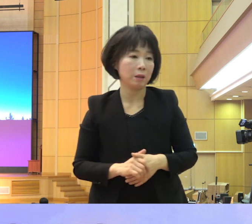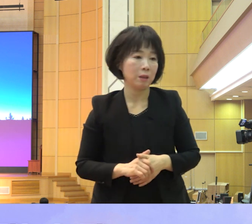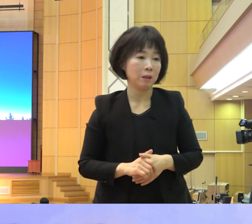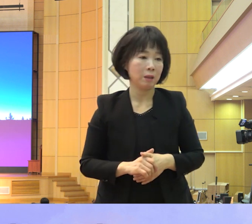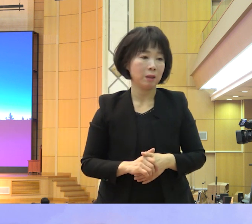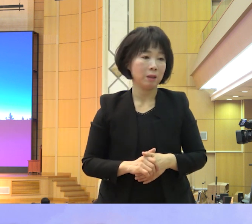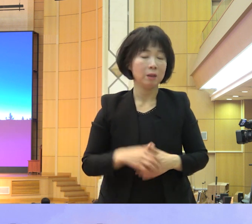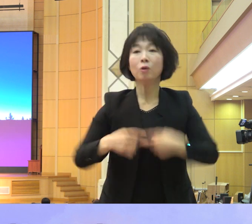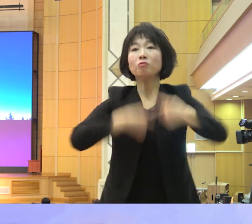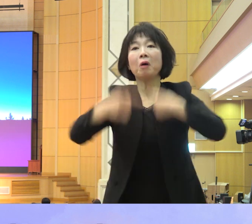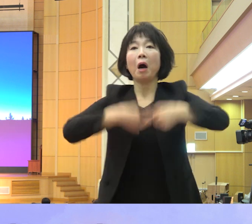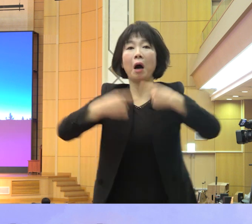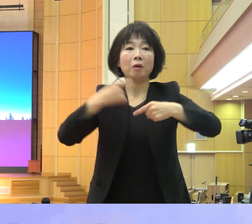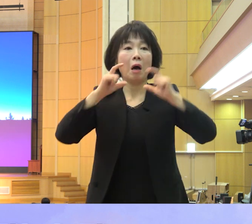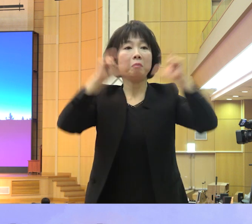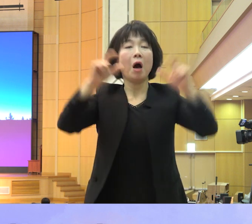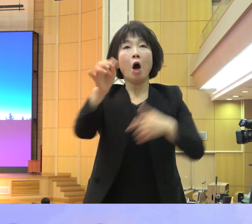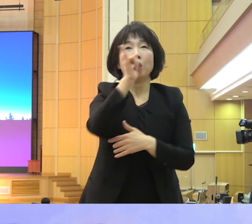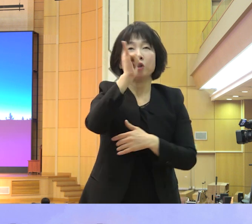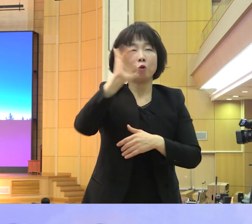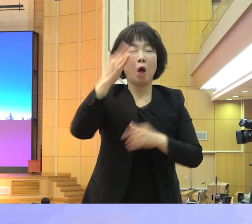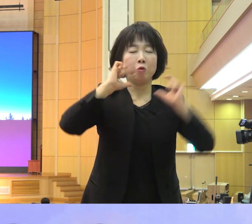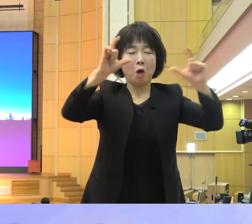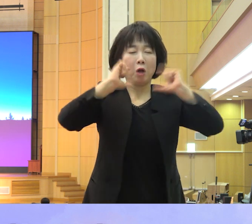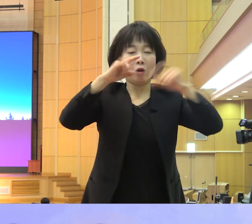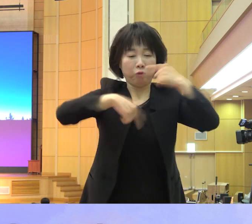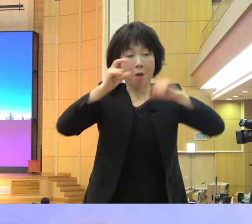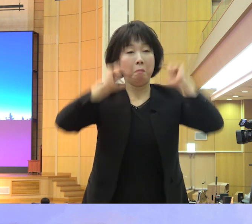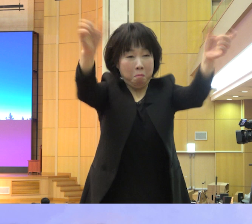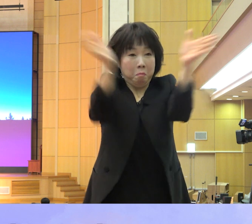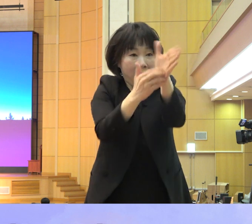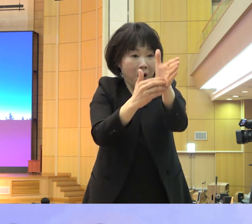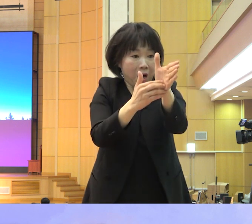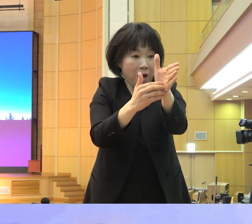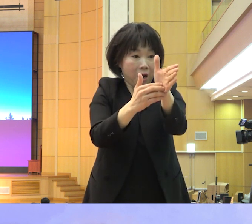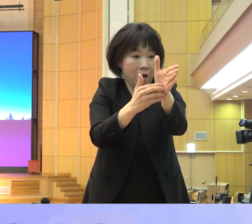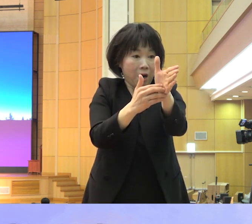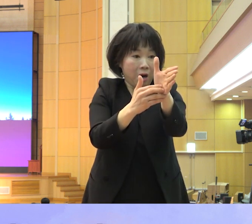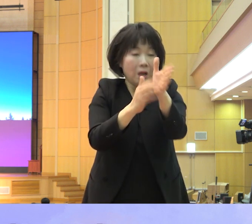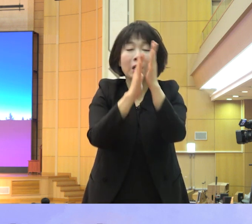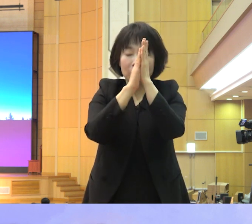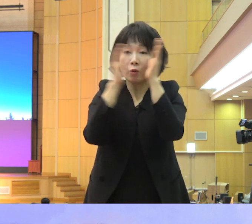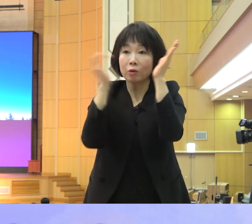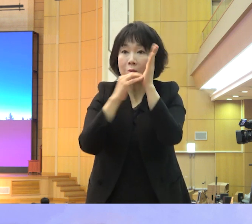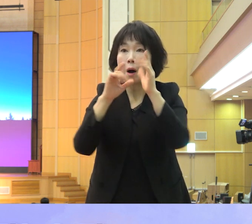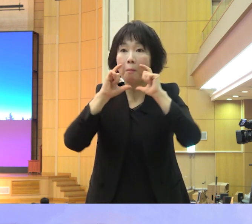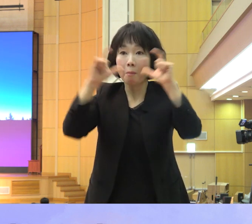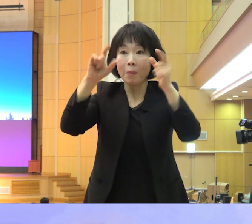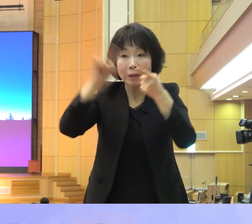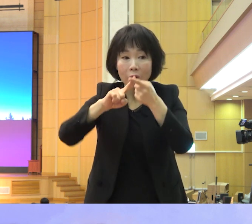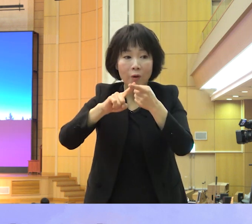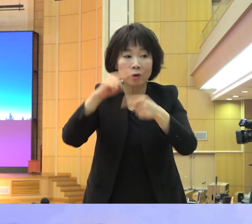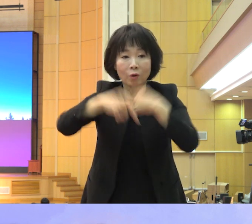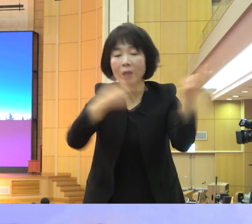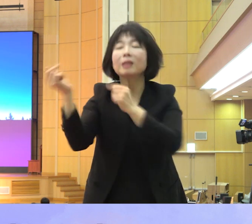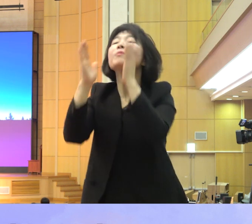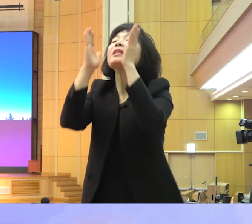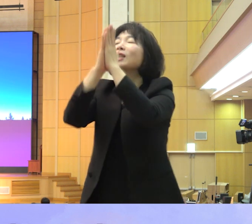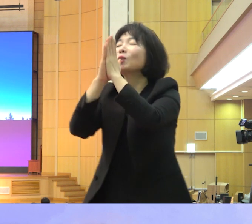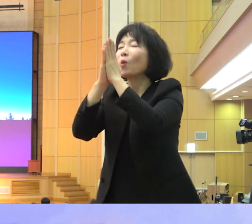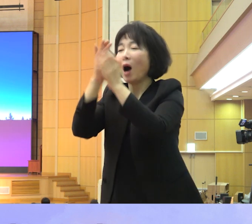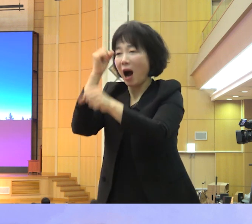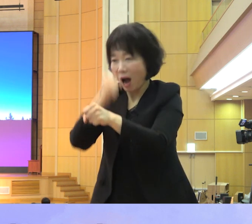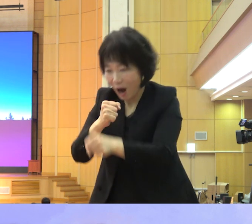아니 말하고 말뿐이에요. 그렇지만 말하고 받은 줄로 믿어라. 받은 줄로. 따라합시다.